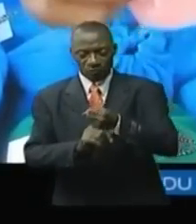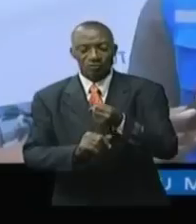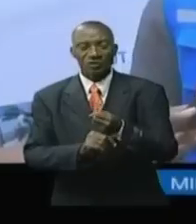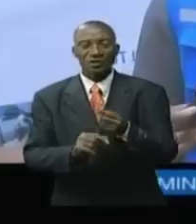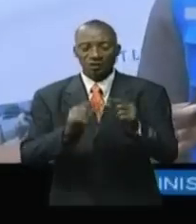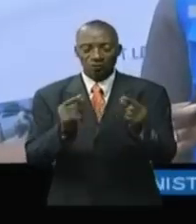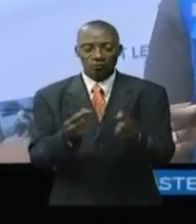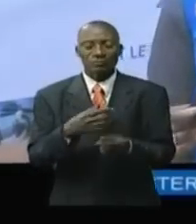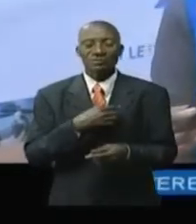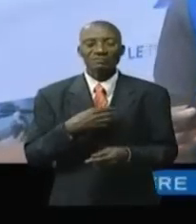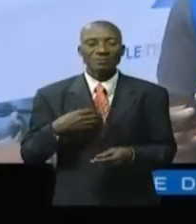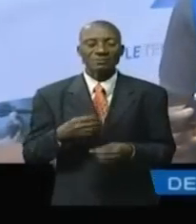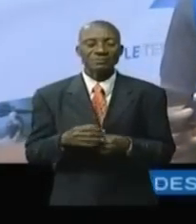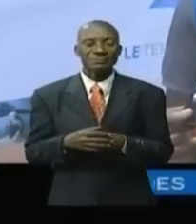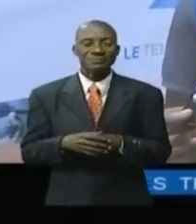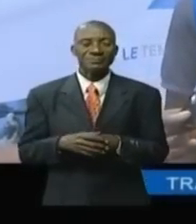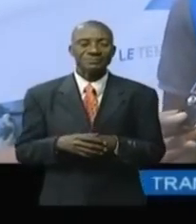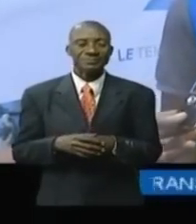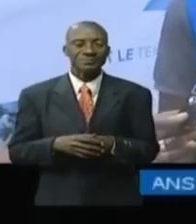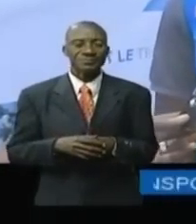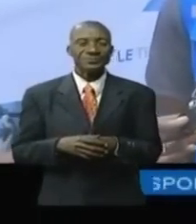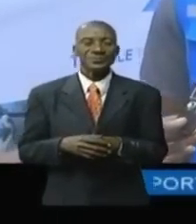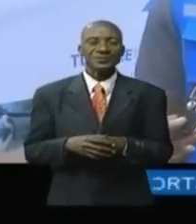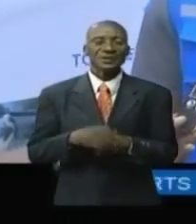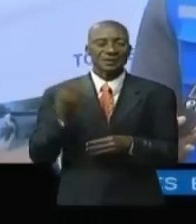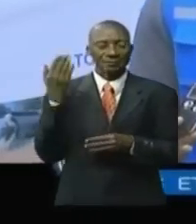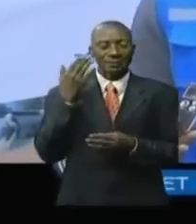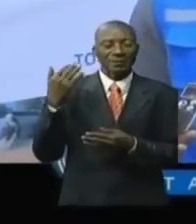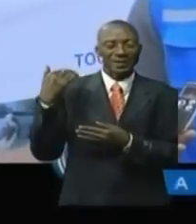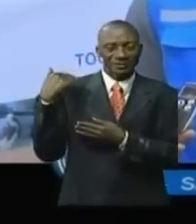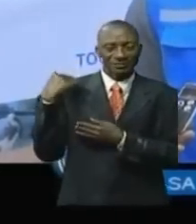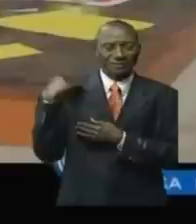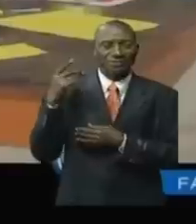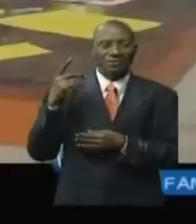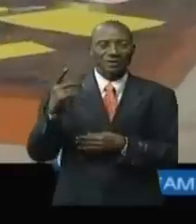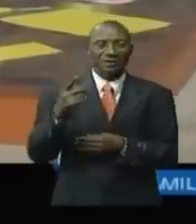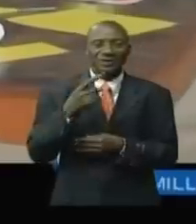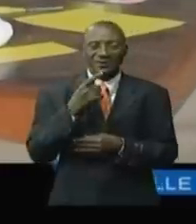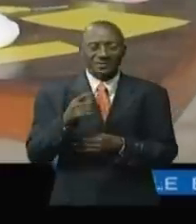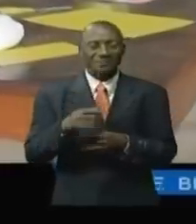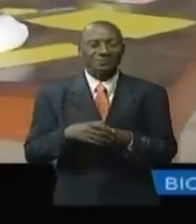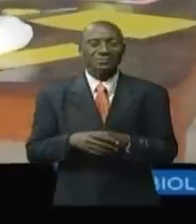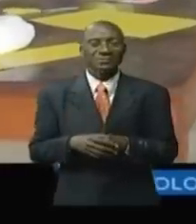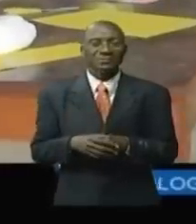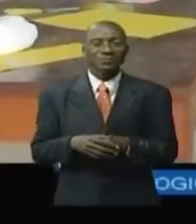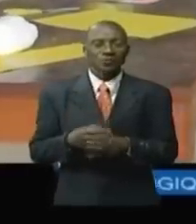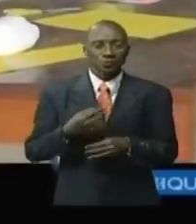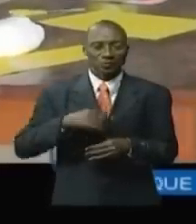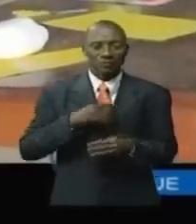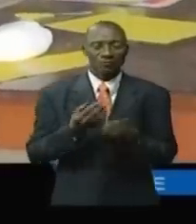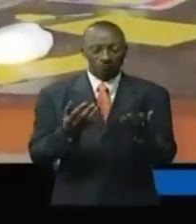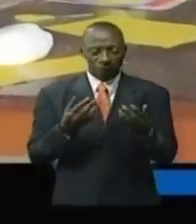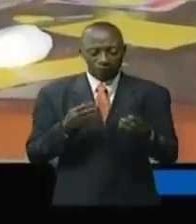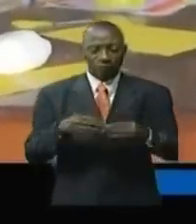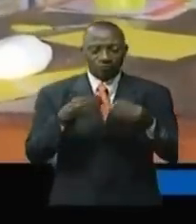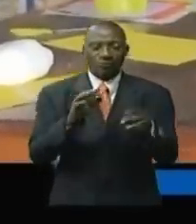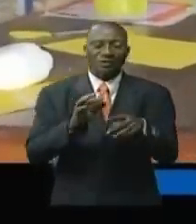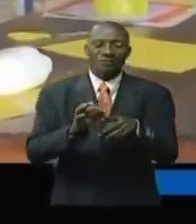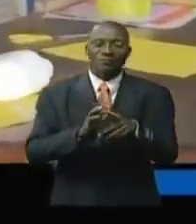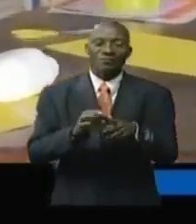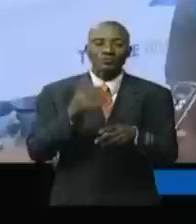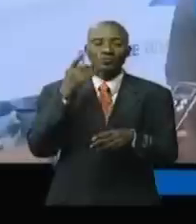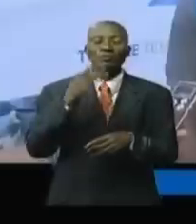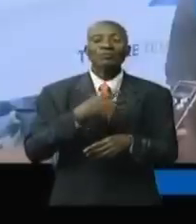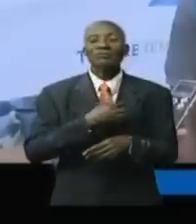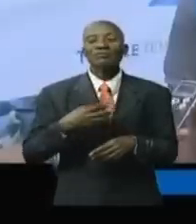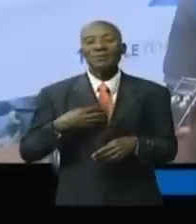sinistrés. L'idée qui fait partie d'une de nos stratégies, c'est d'aller vers les solutions pour les personnes déplacées et les autres personnes qui sont sous le mandat